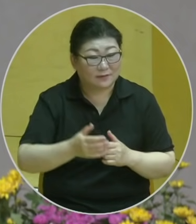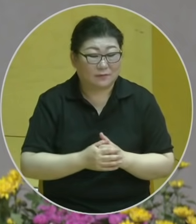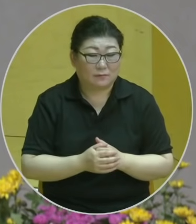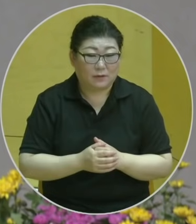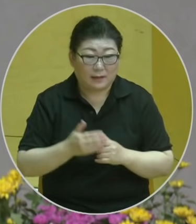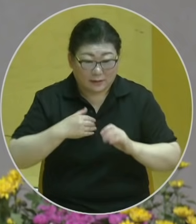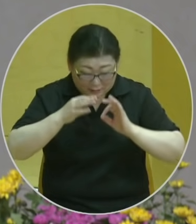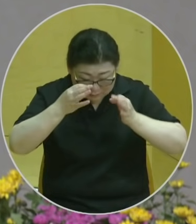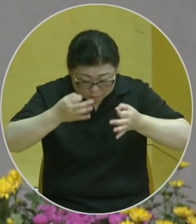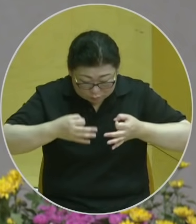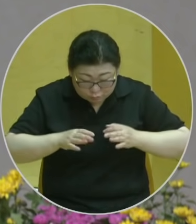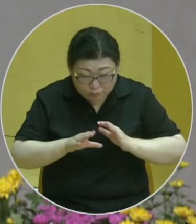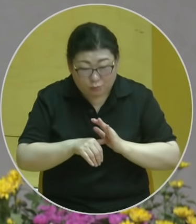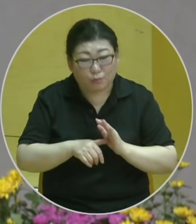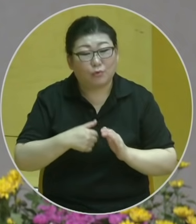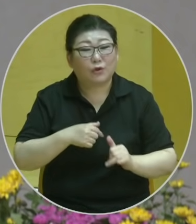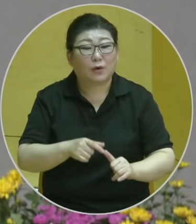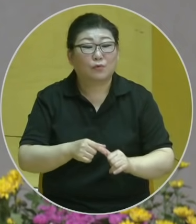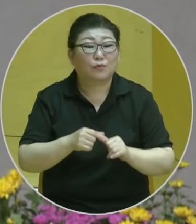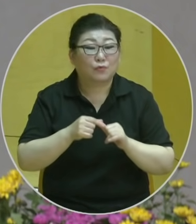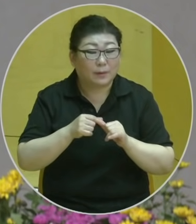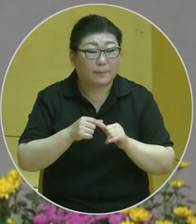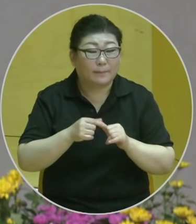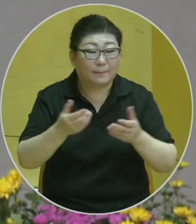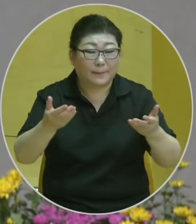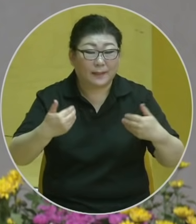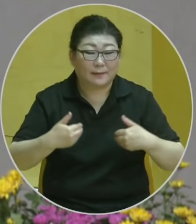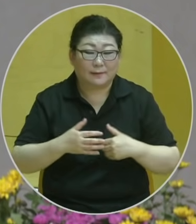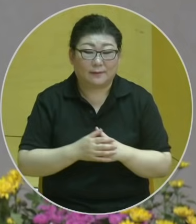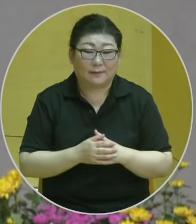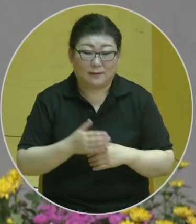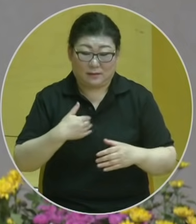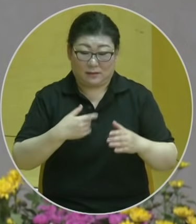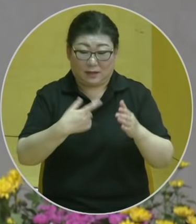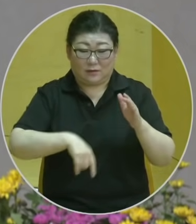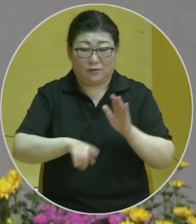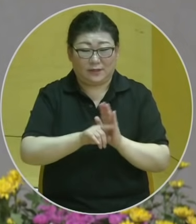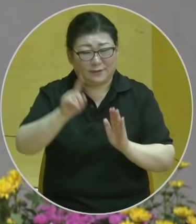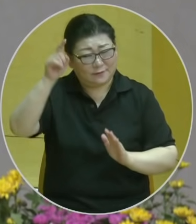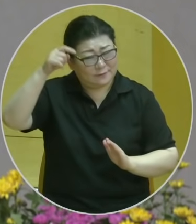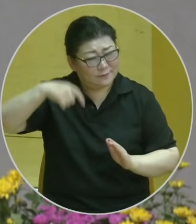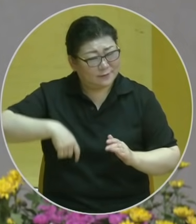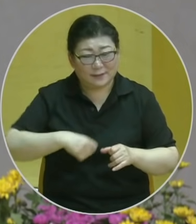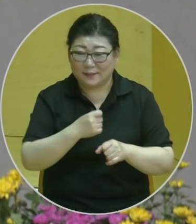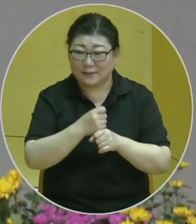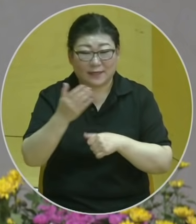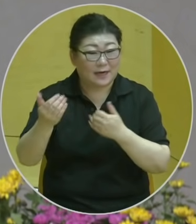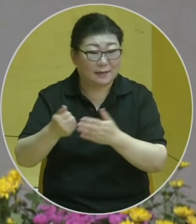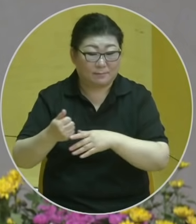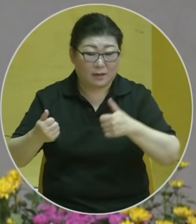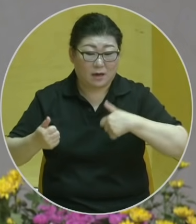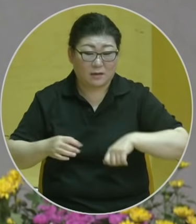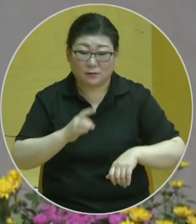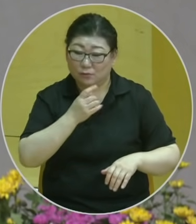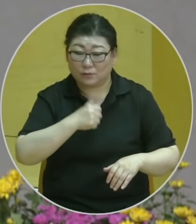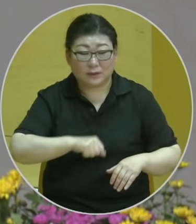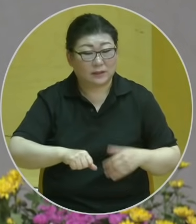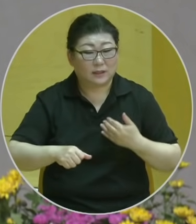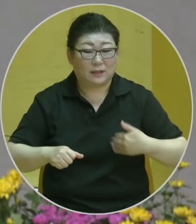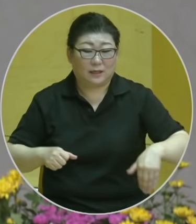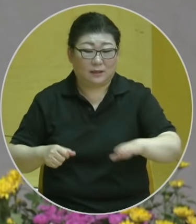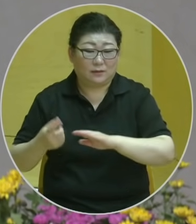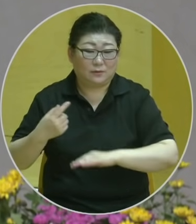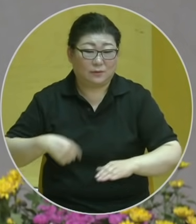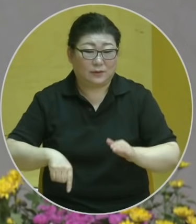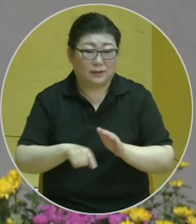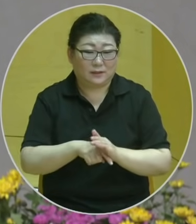들여다봐도 구원받을 만한, 나를 위해서 이 천지를 지으신 하나님의 아들 독생자가 나를 살리기 위해서, 나의